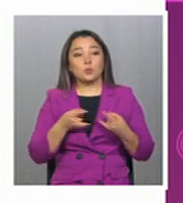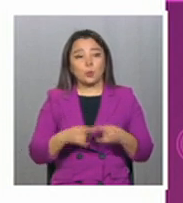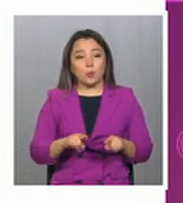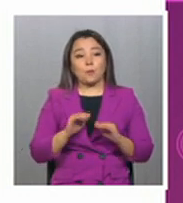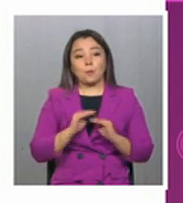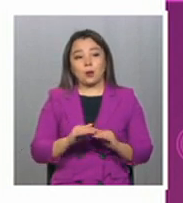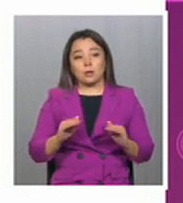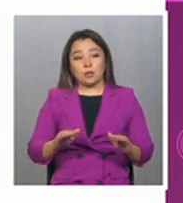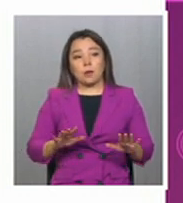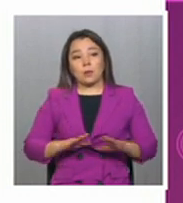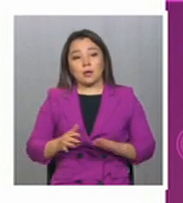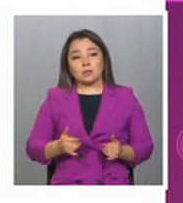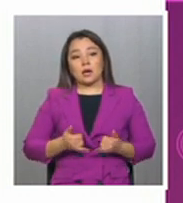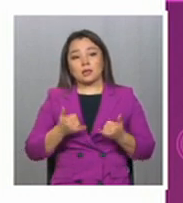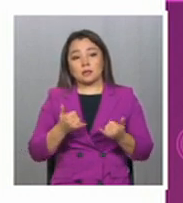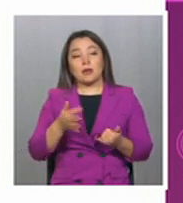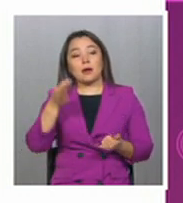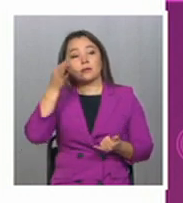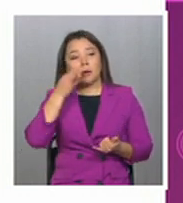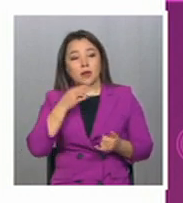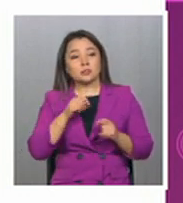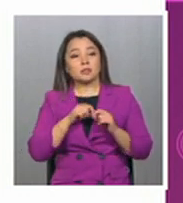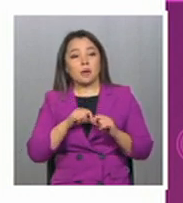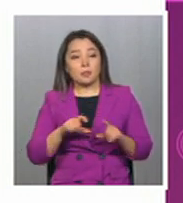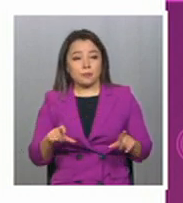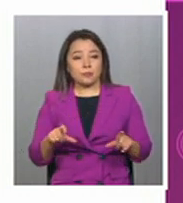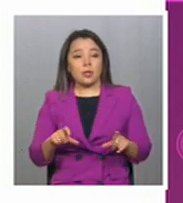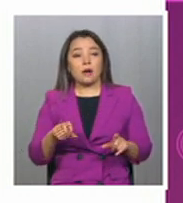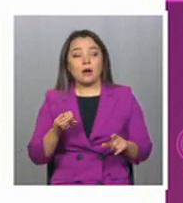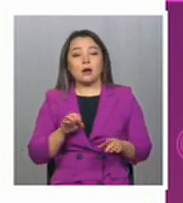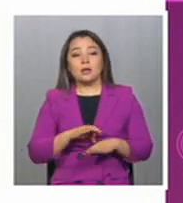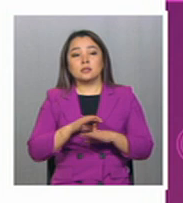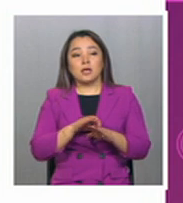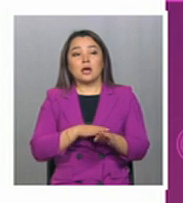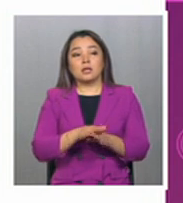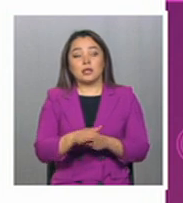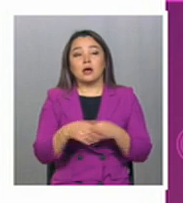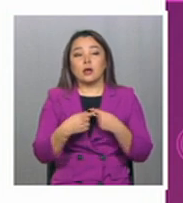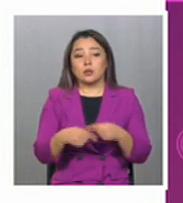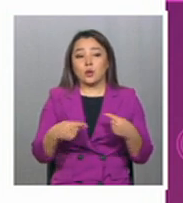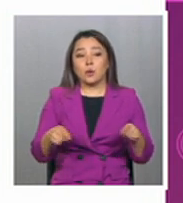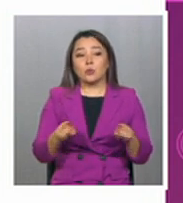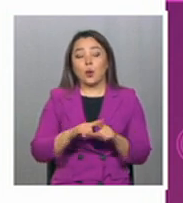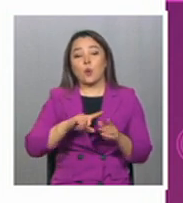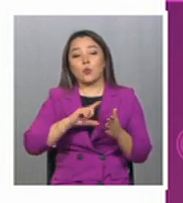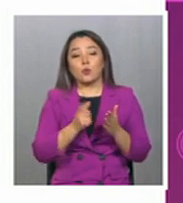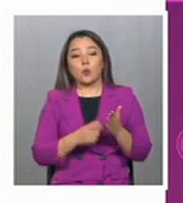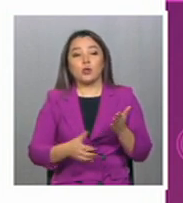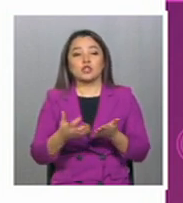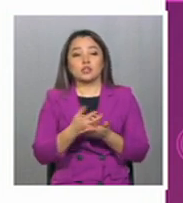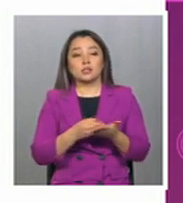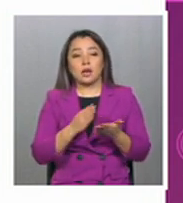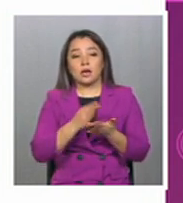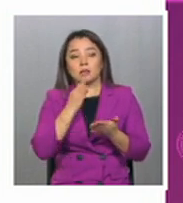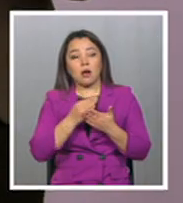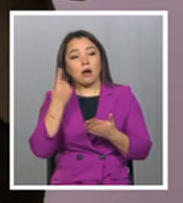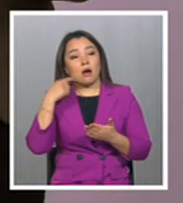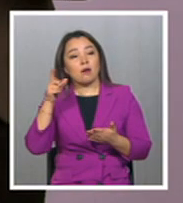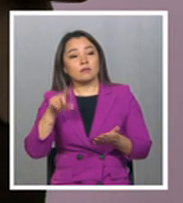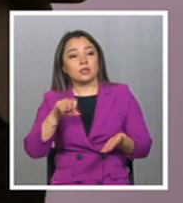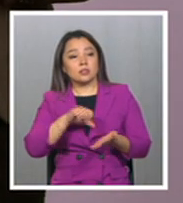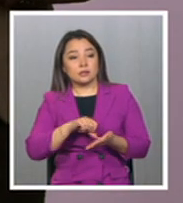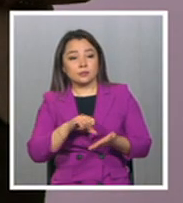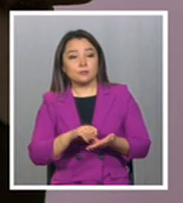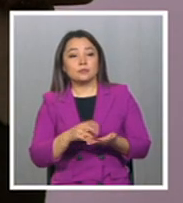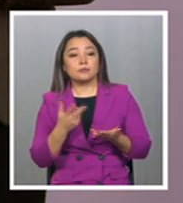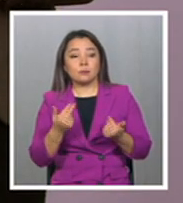Балаларға базарлық, тәтті сабақ, асар және тағы басқа өлең жинақтарының авторы. Е,